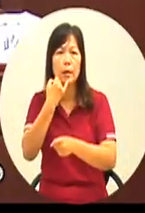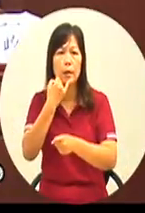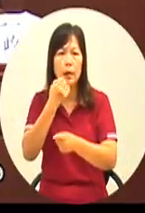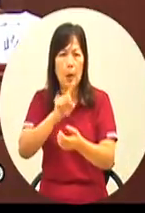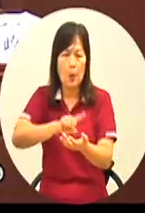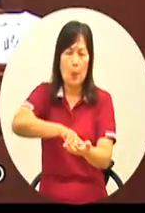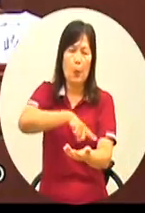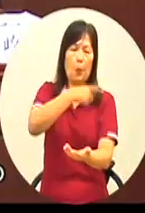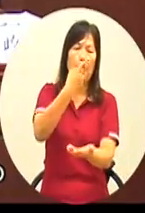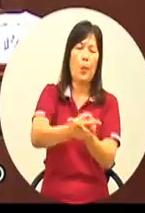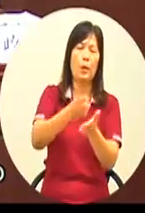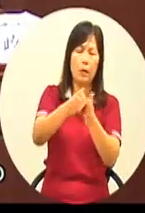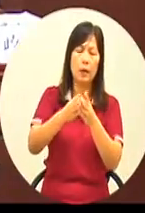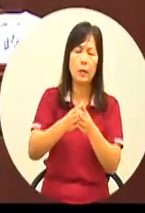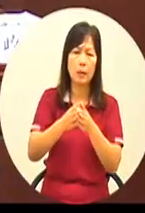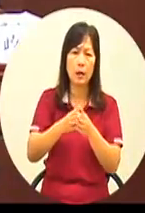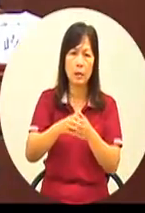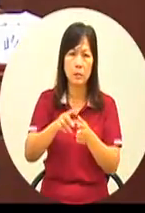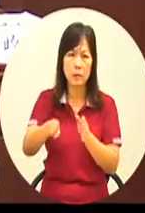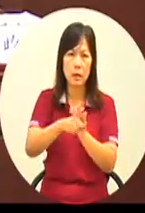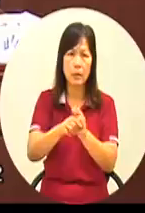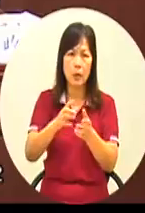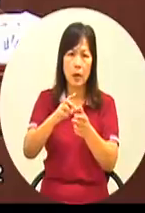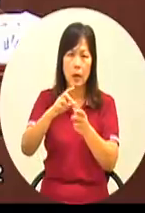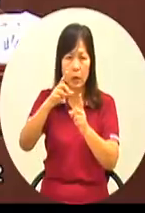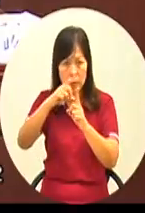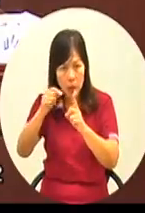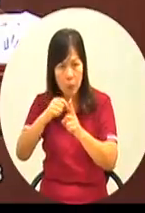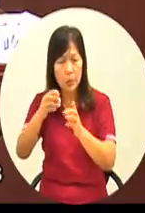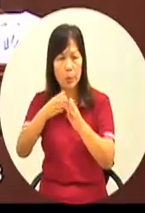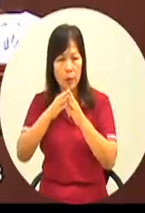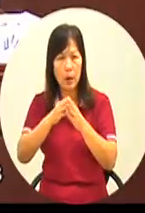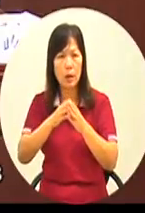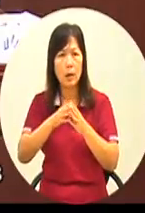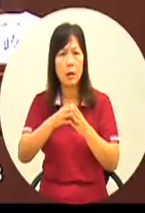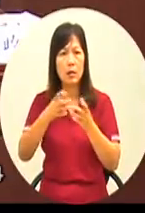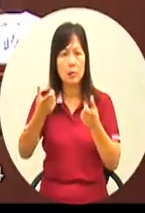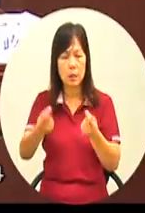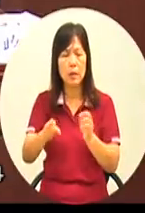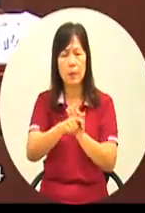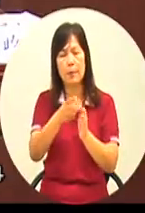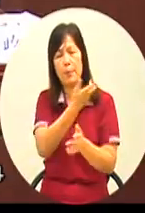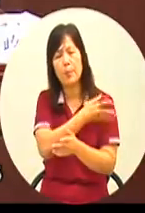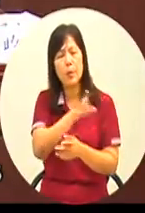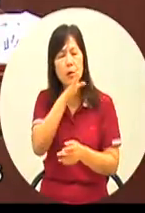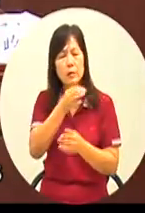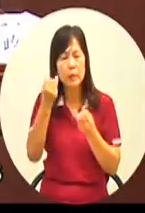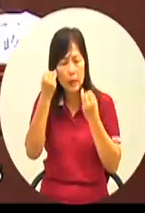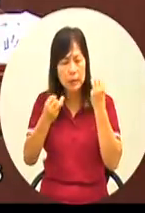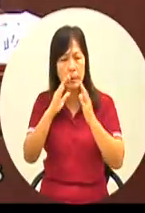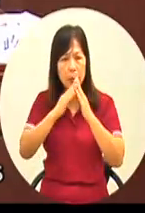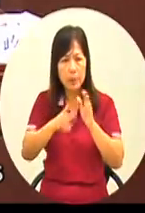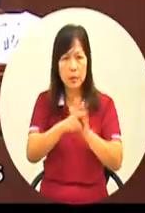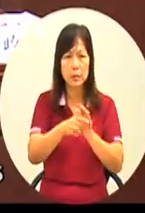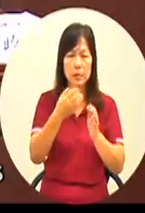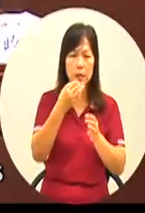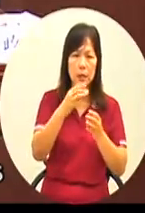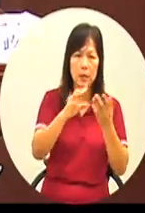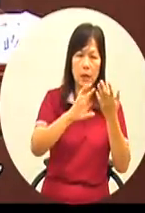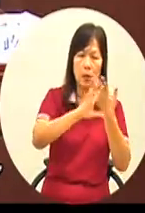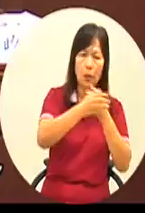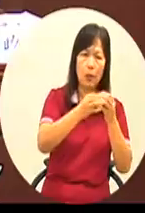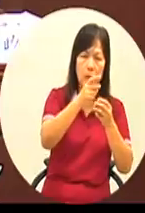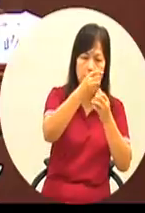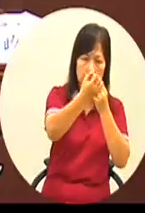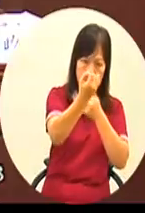些所谓的我们这些导游，那这些其实都是我们不管是在姐妹或者是新住民姐妹或者是我们的二代培力里